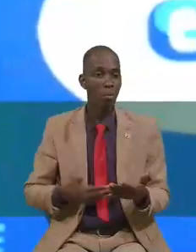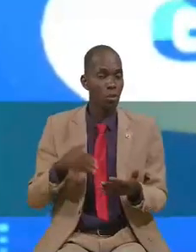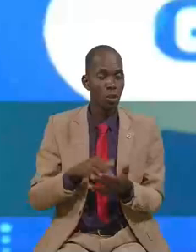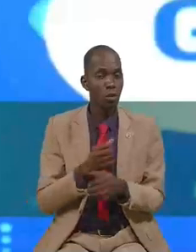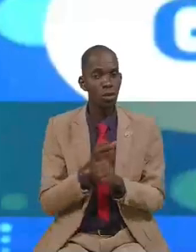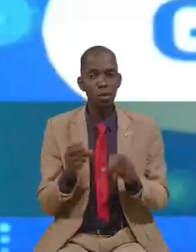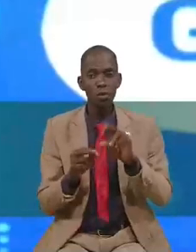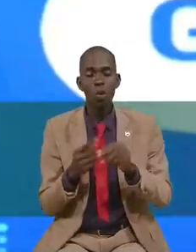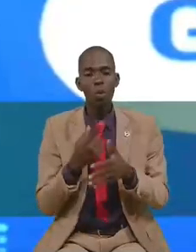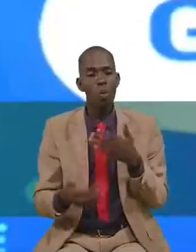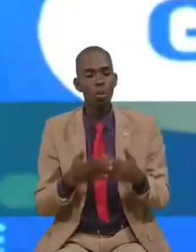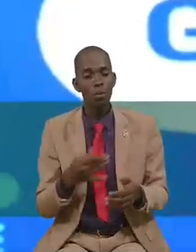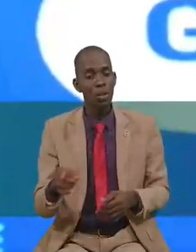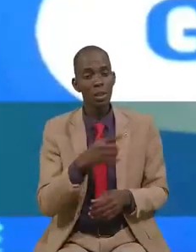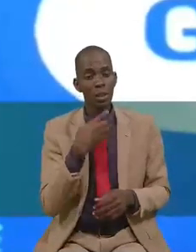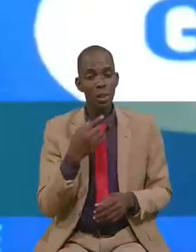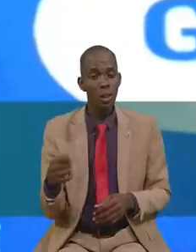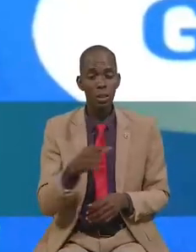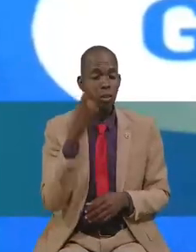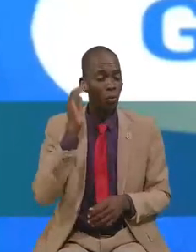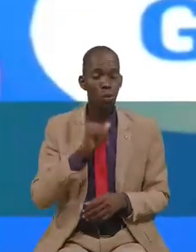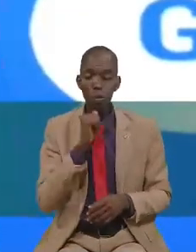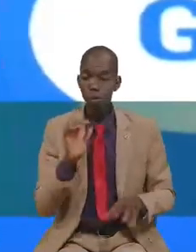ne vont pas faire, ils ne feront pas.